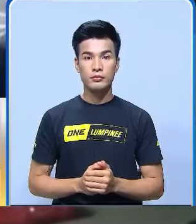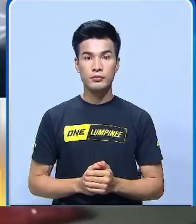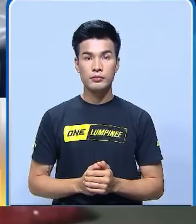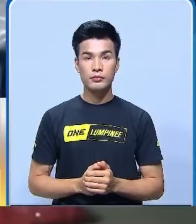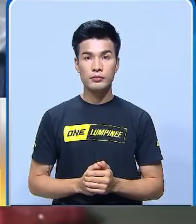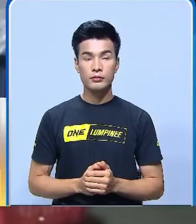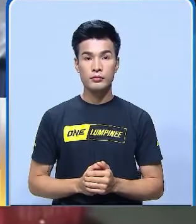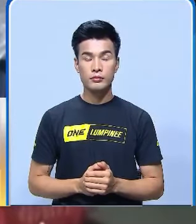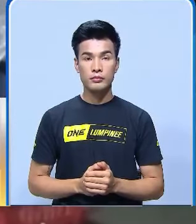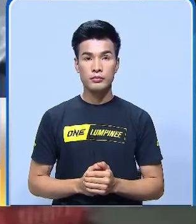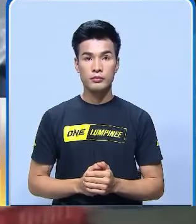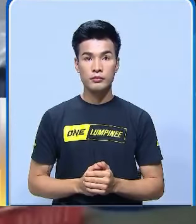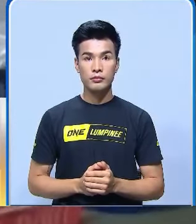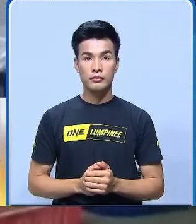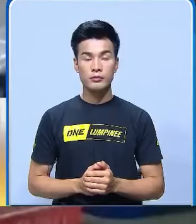บัตรห